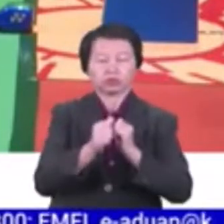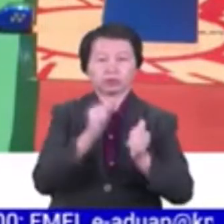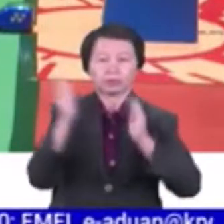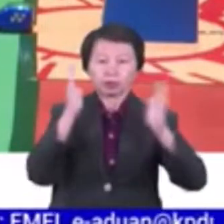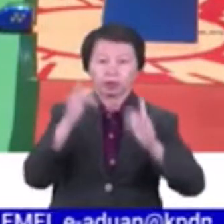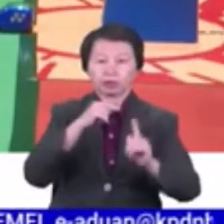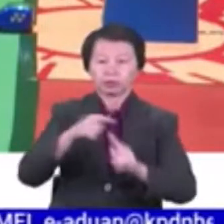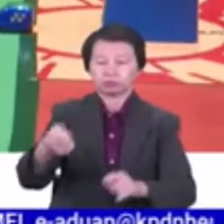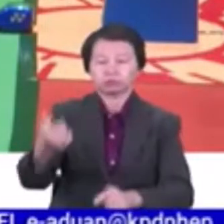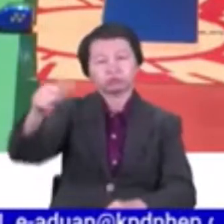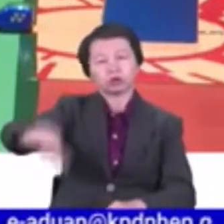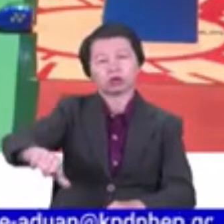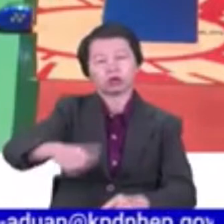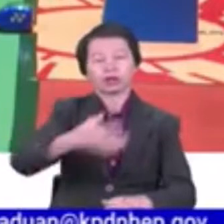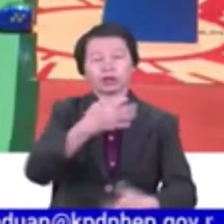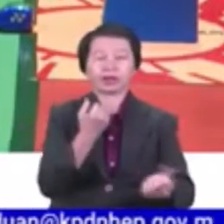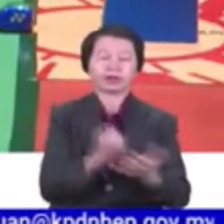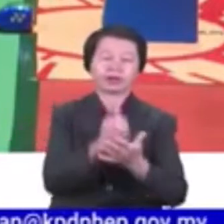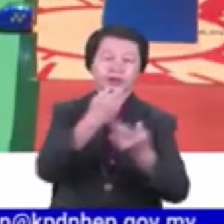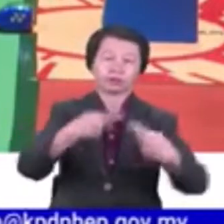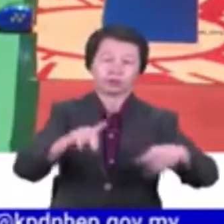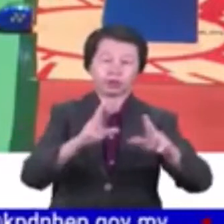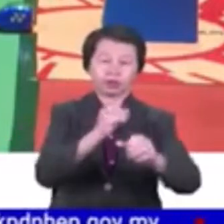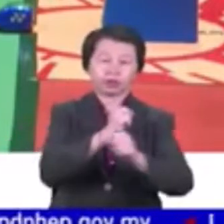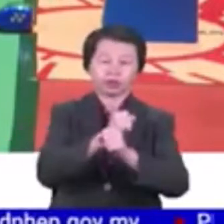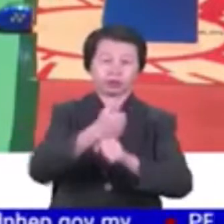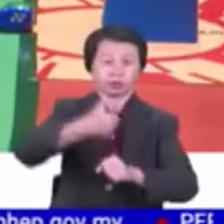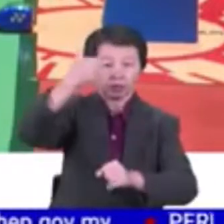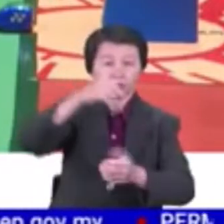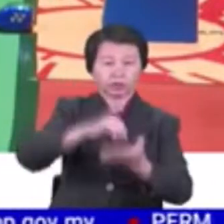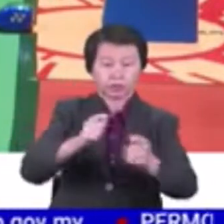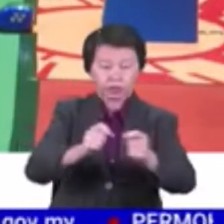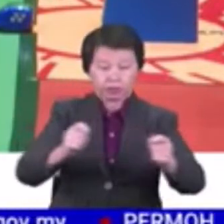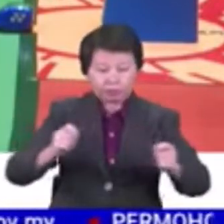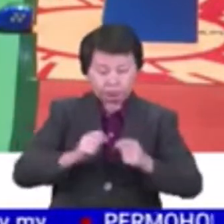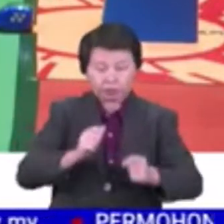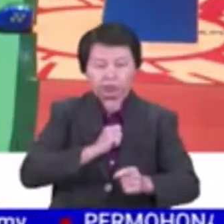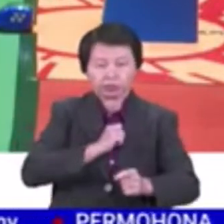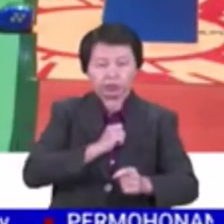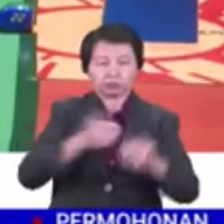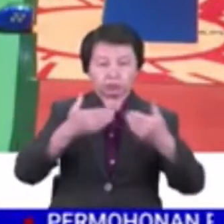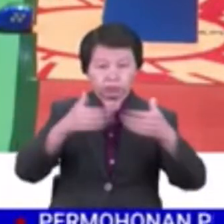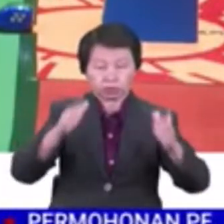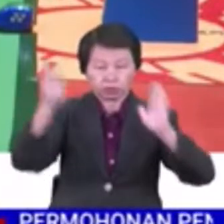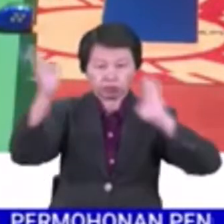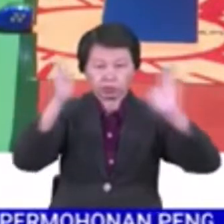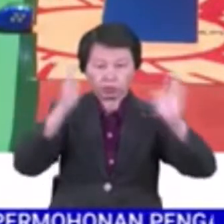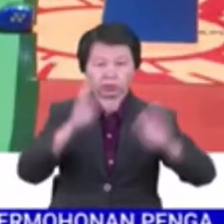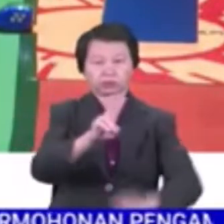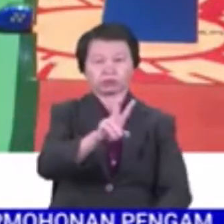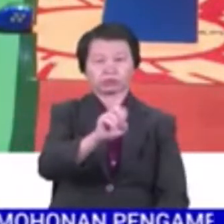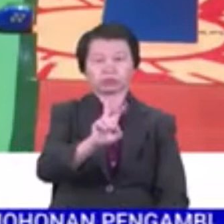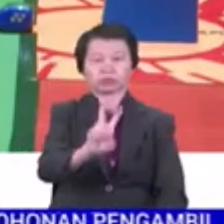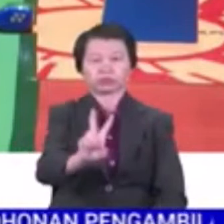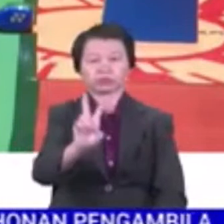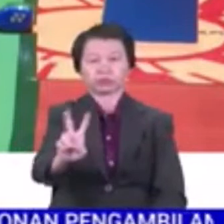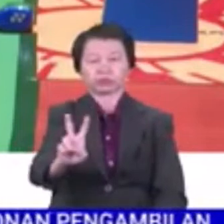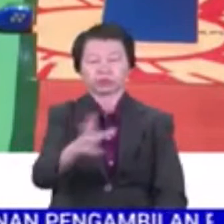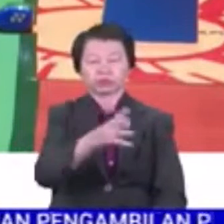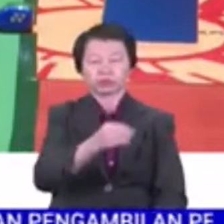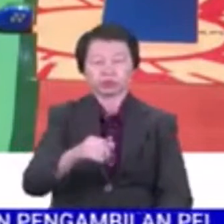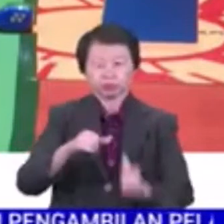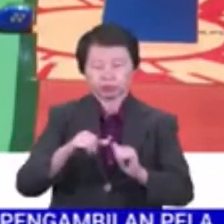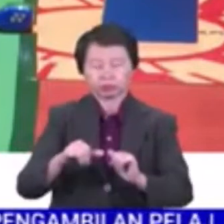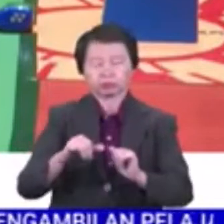air apabila gagal Memanfaatkan peluang meraih kejuaraan di laman sendiri pada terbuka Malaysia 2022 dan